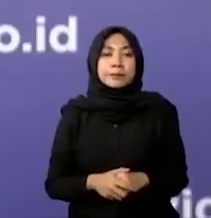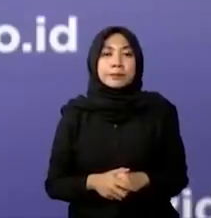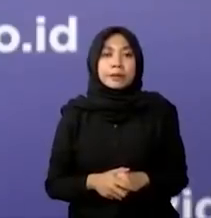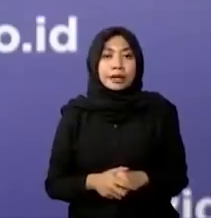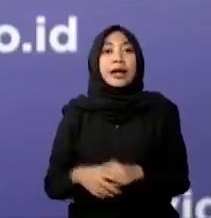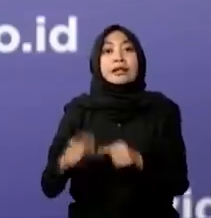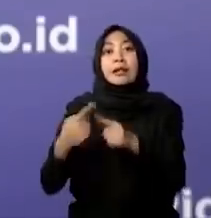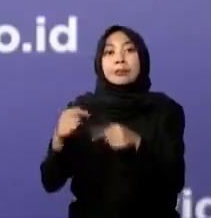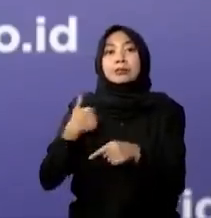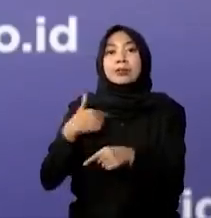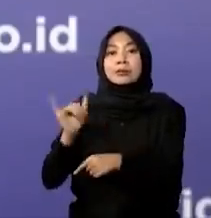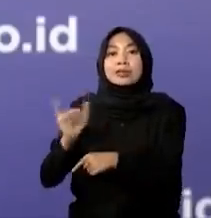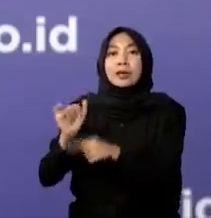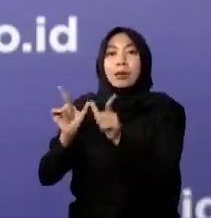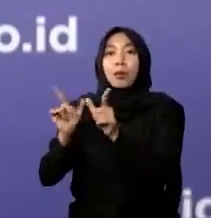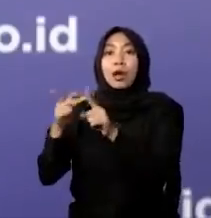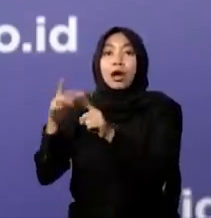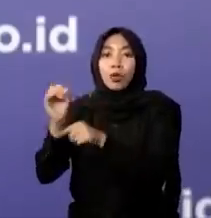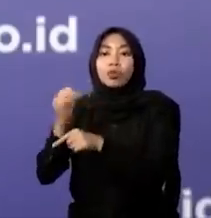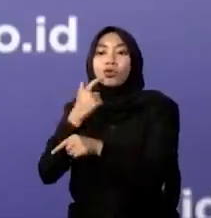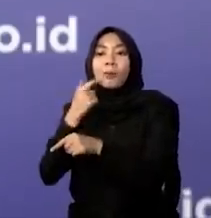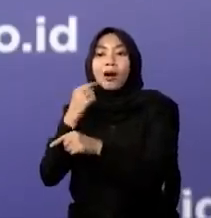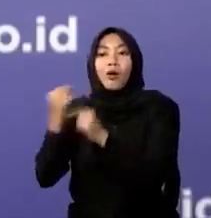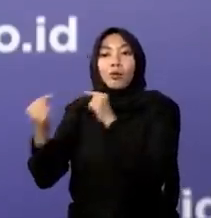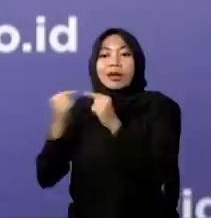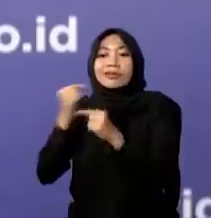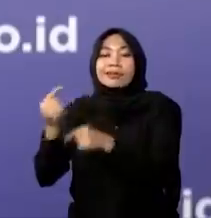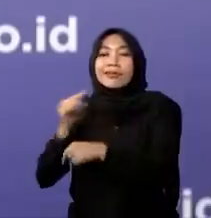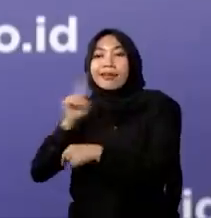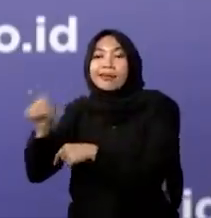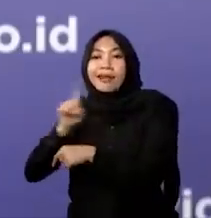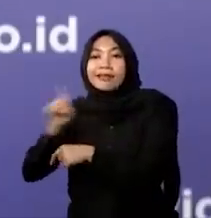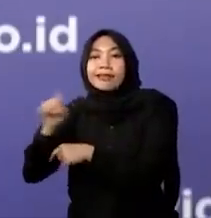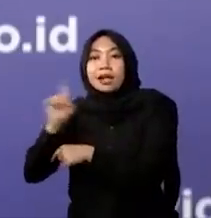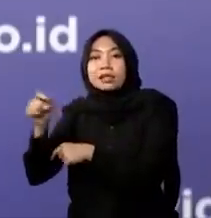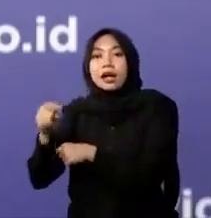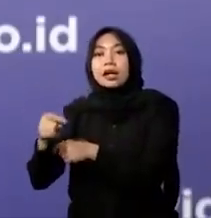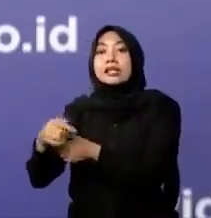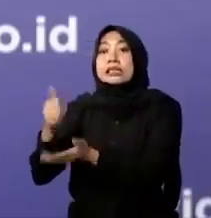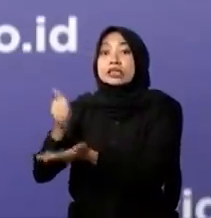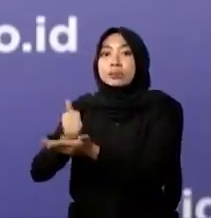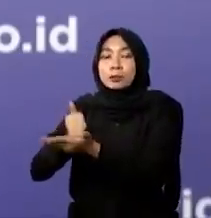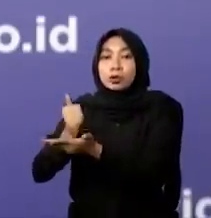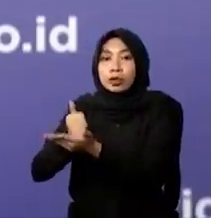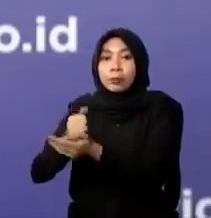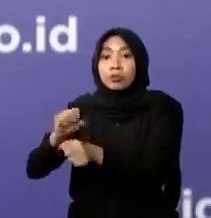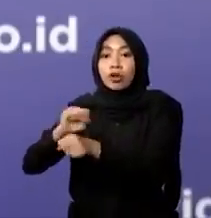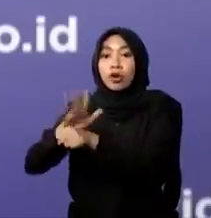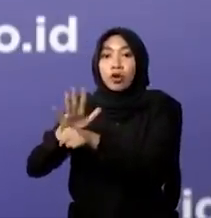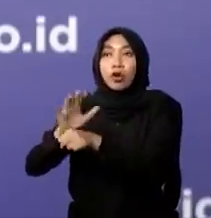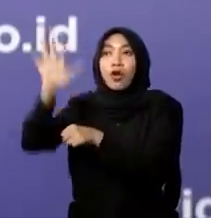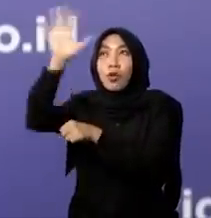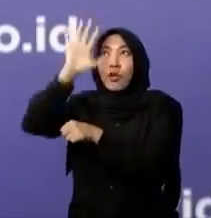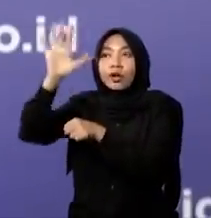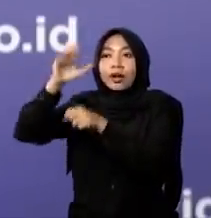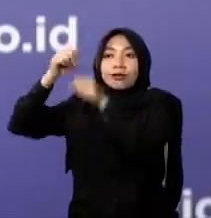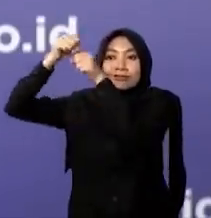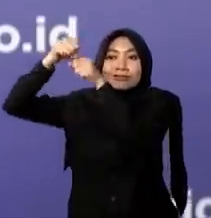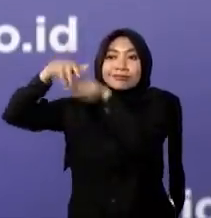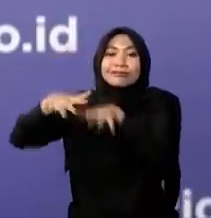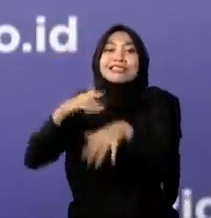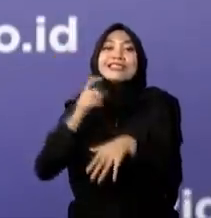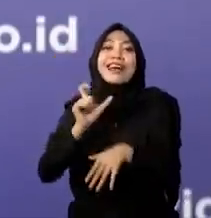dengan Wow sebenarnya kasus ini lebih cenderung disebarkan oleh micro